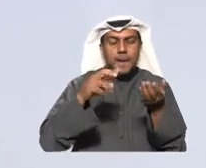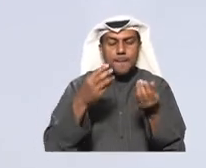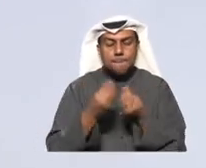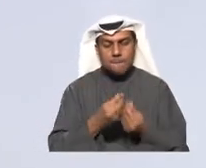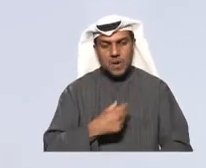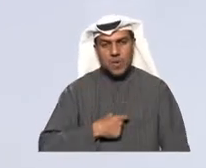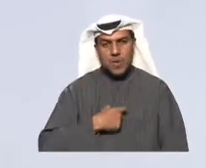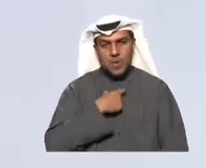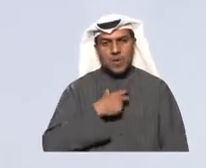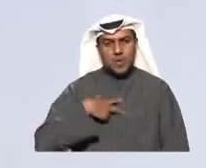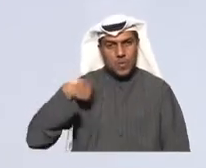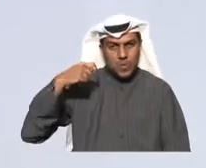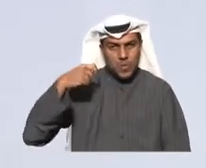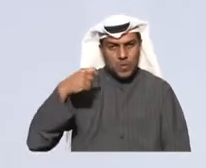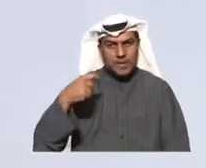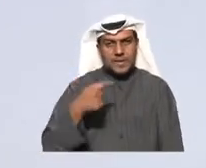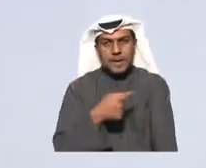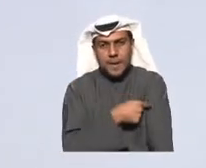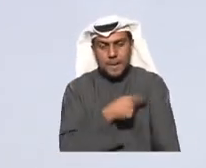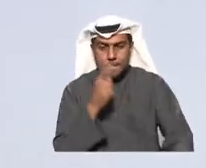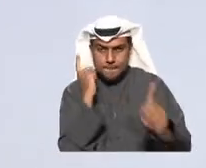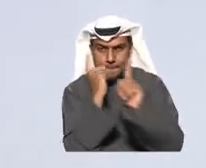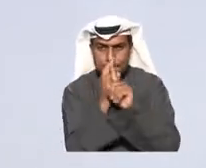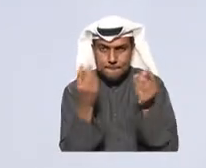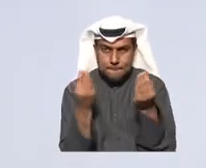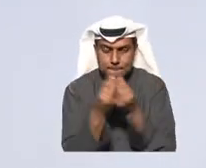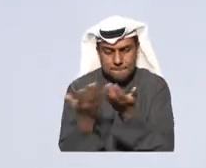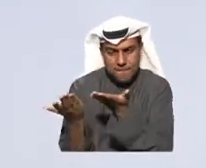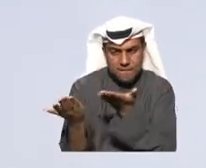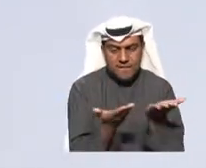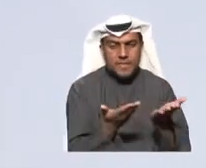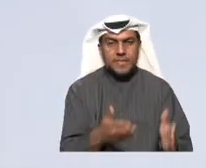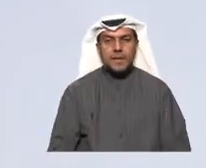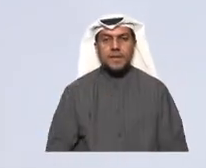معالي وزير الصحة الشيخ الدكتور باسل الصباح، وكذلك